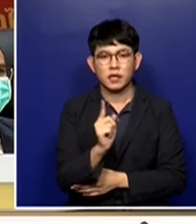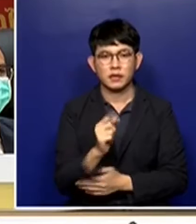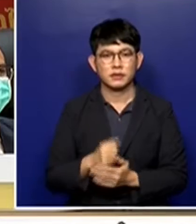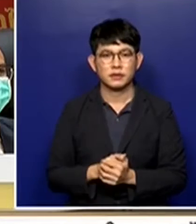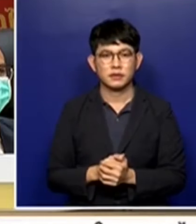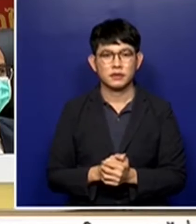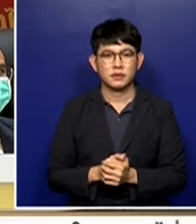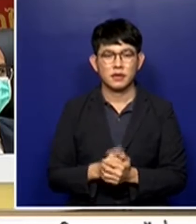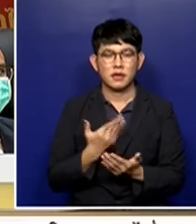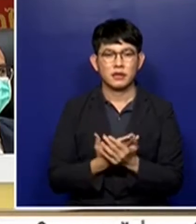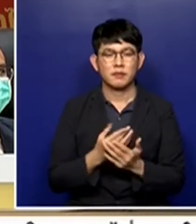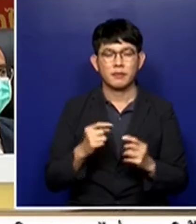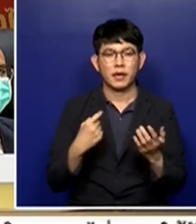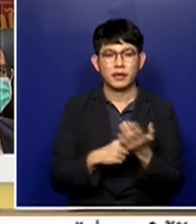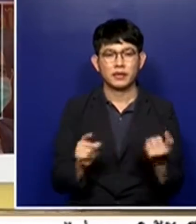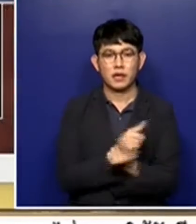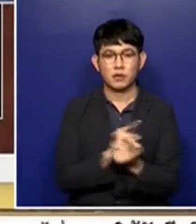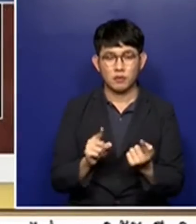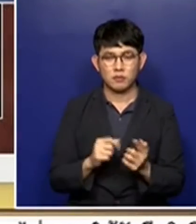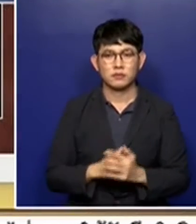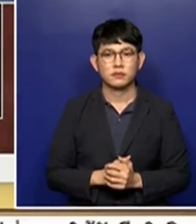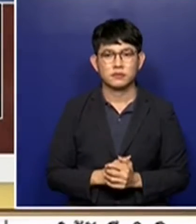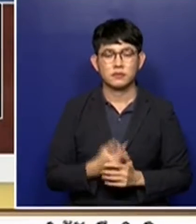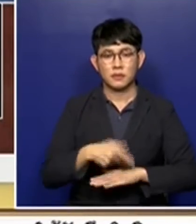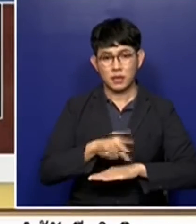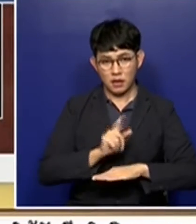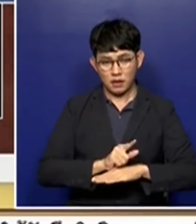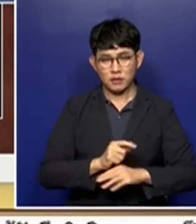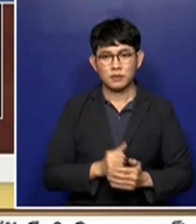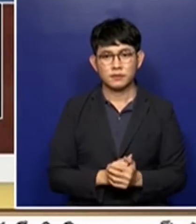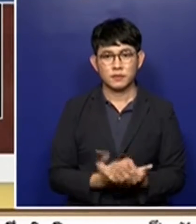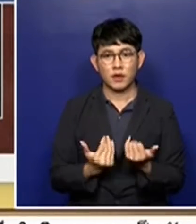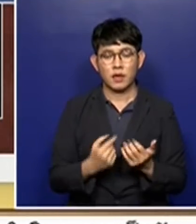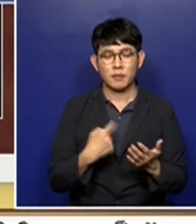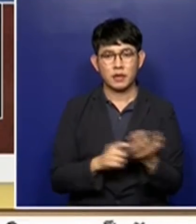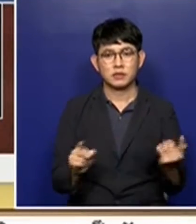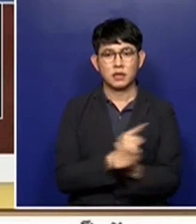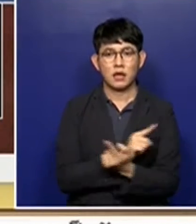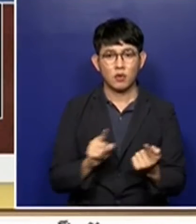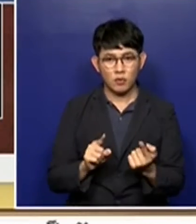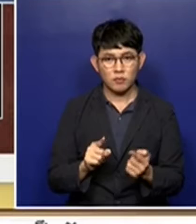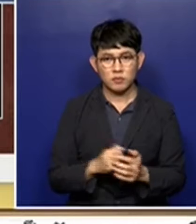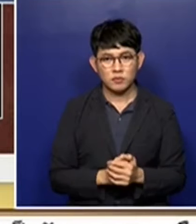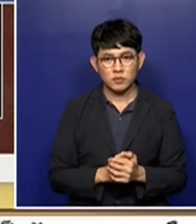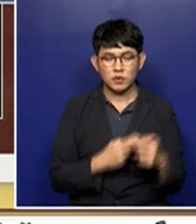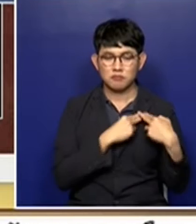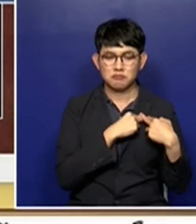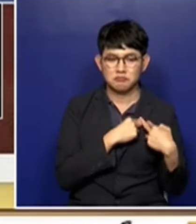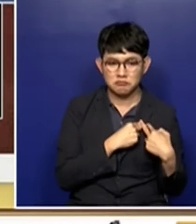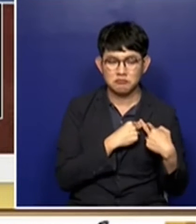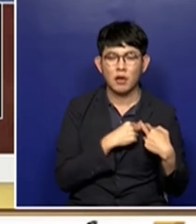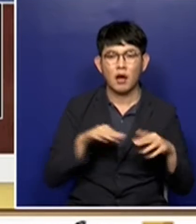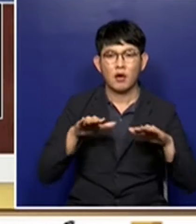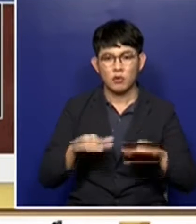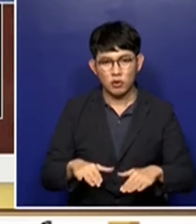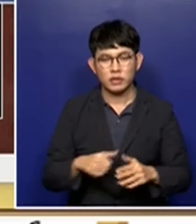ารลดเงิสมทบปการสังคมถ้ามาทานค่ะถึงแม้การลดเงินปการสัคมจะเป็การช่วยแ่งเบาภาระของทั้ผู้